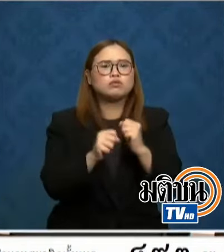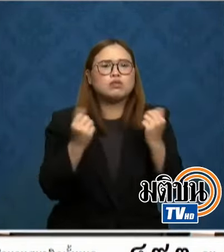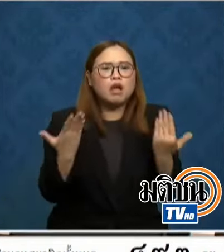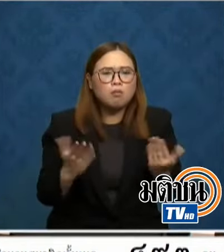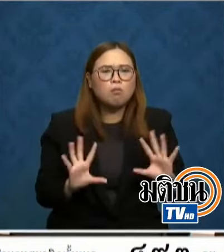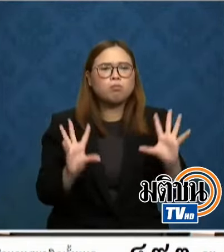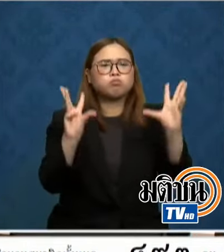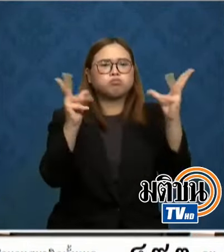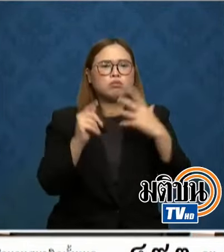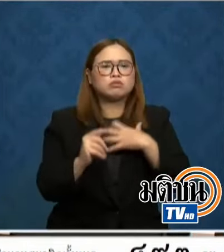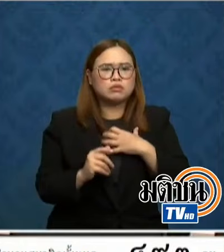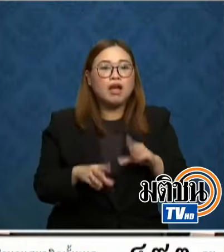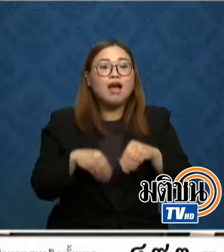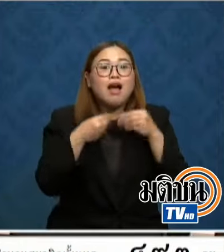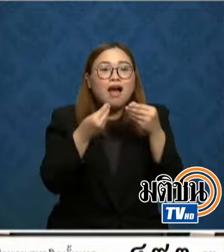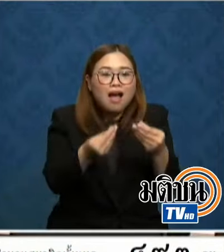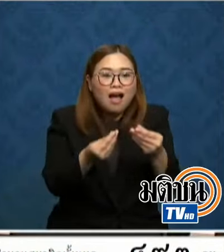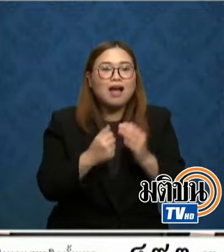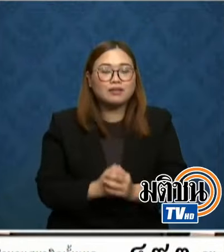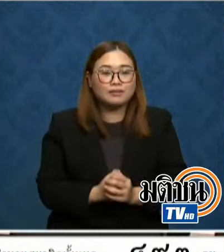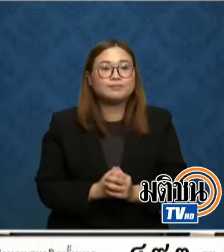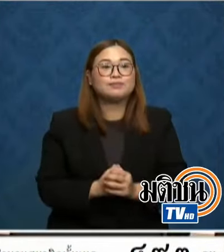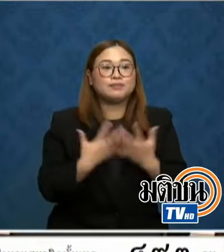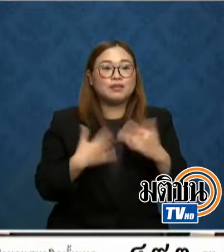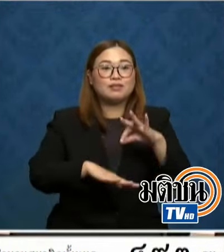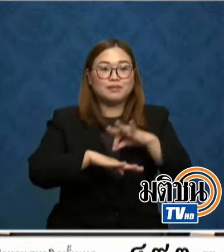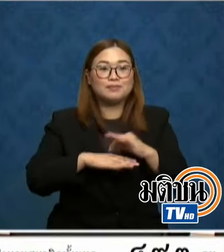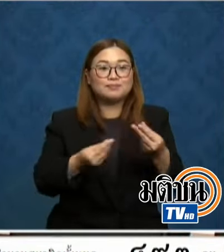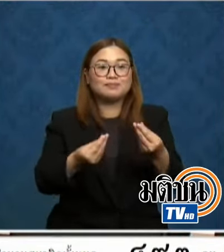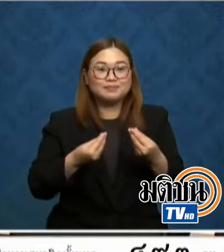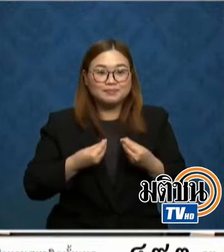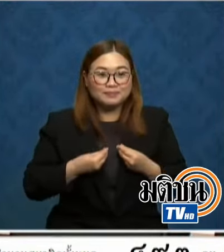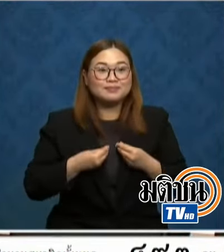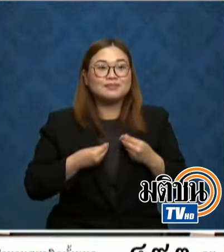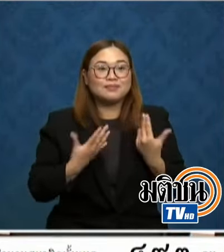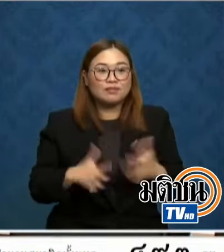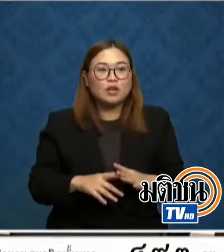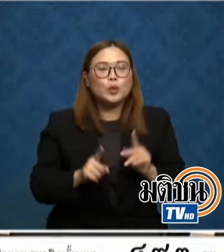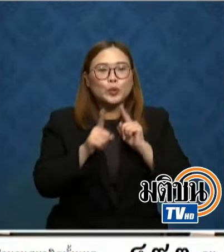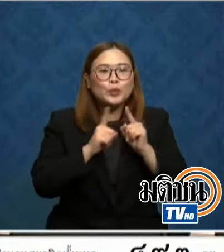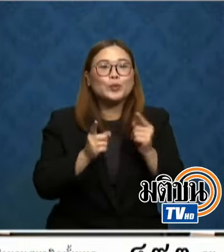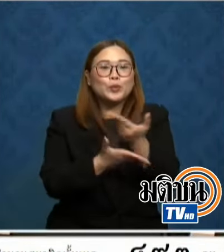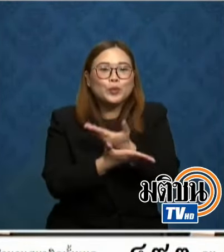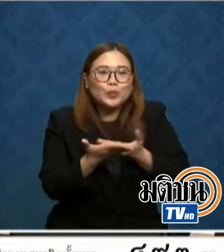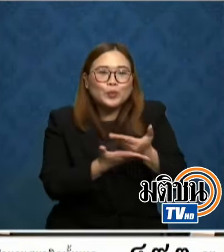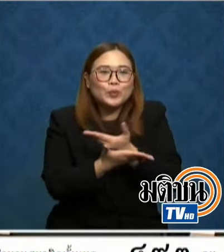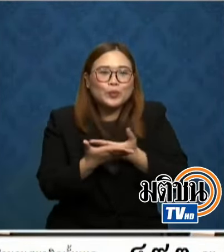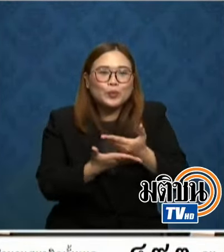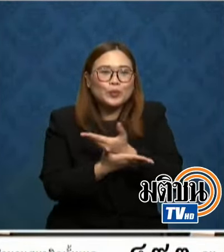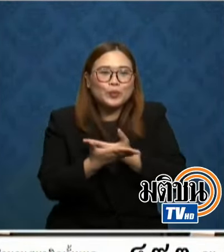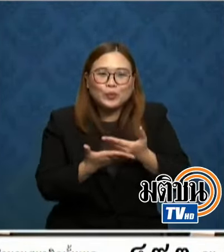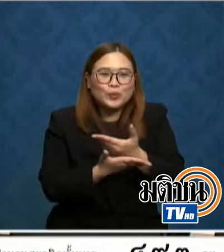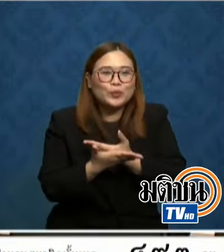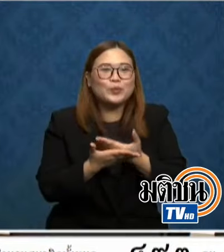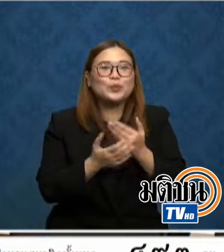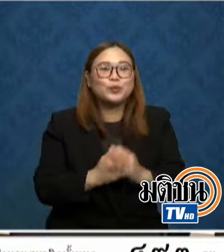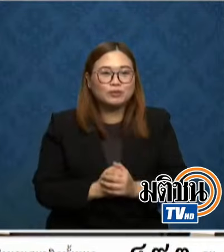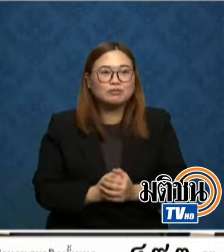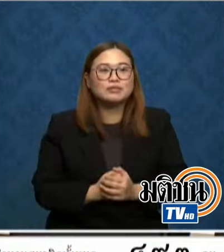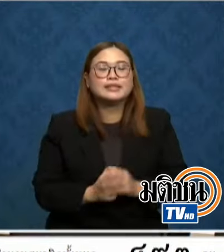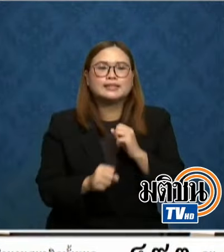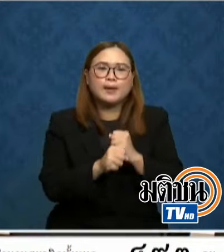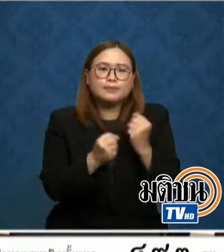ราะผมก็เข้าใจว่าท่านภูมิธรรมท่านก็เพิ่งมารับตำแหน่งก็จะมาหาจะมาหารือเรื่องนี้ว่าจะออกระเบียบหรือจะ